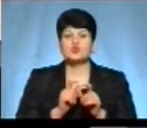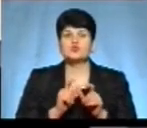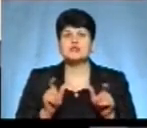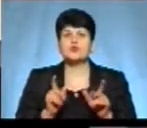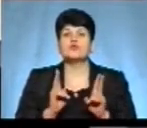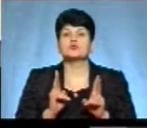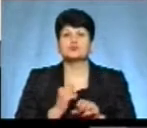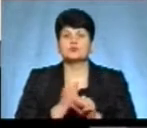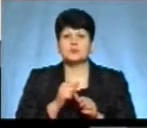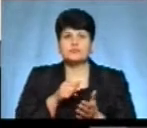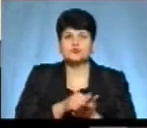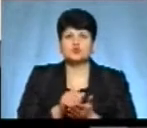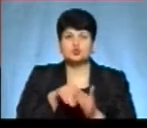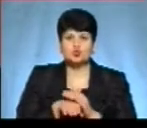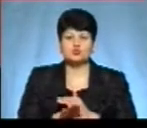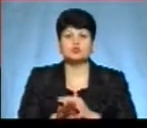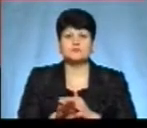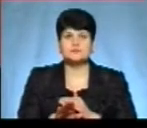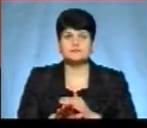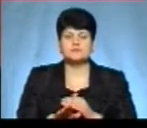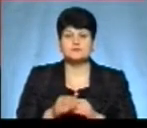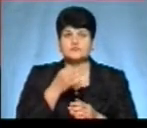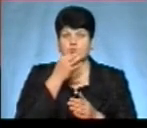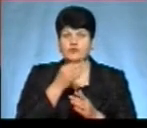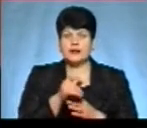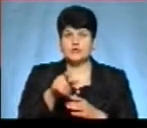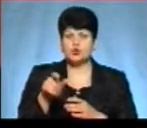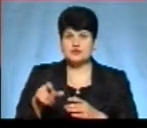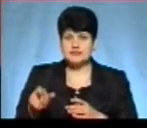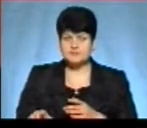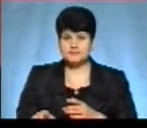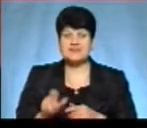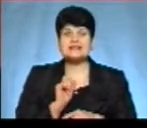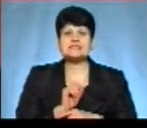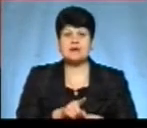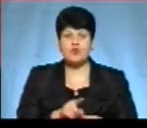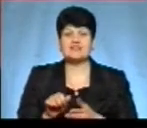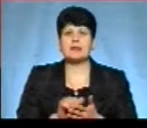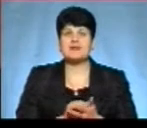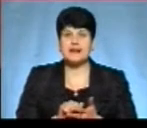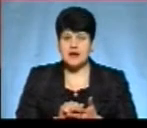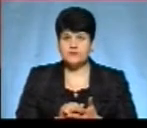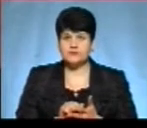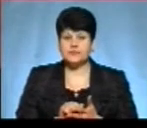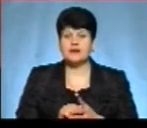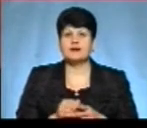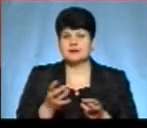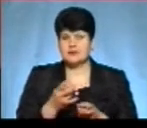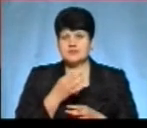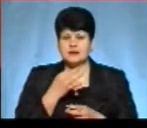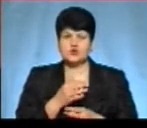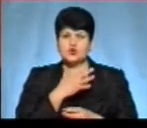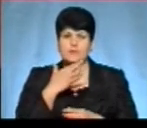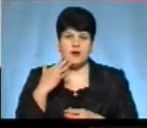здійснила друк, тираж, інформація про осіб відповідальних за друк, замовники матеріалів. Так? Треба сказати, що багато